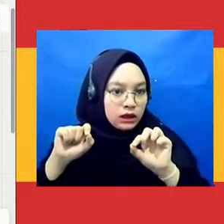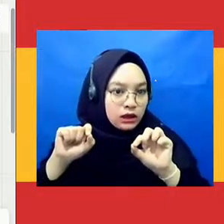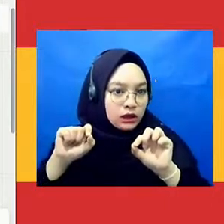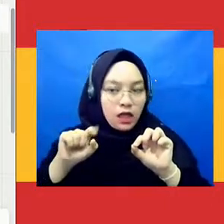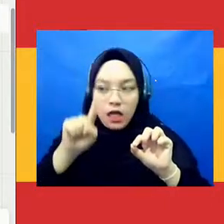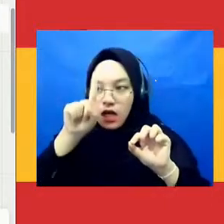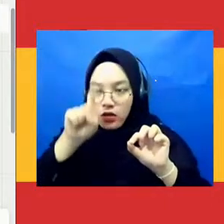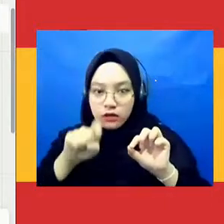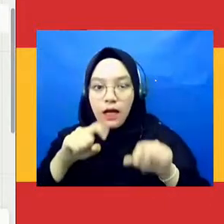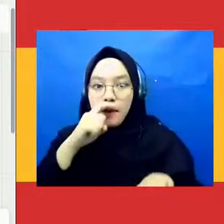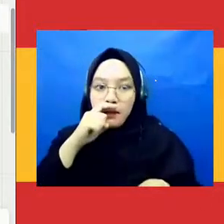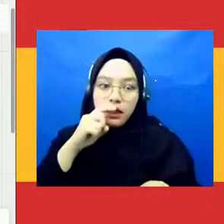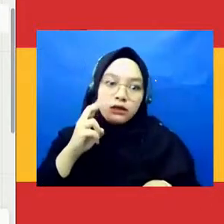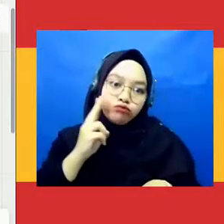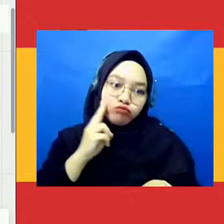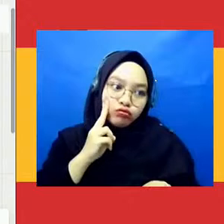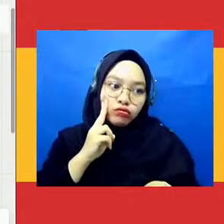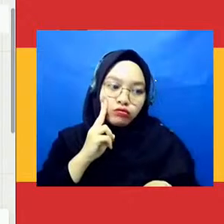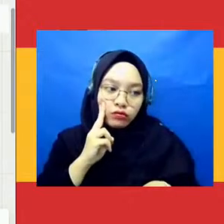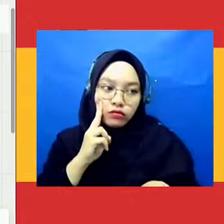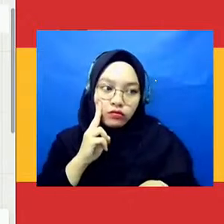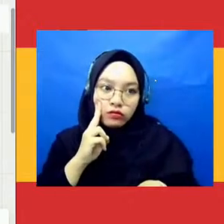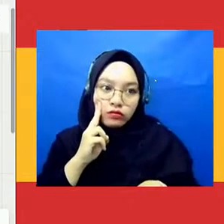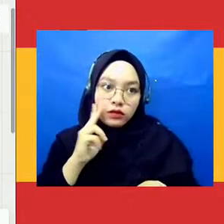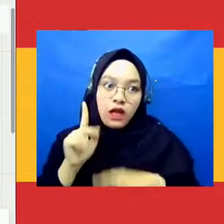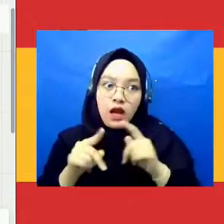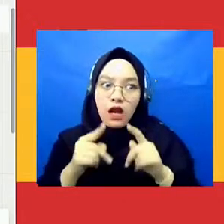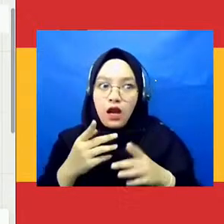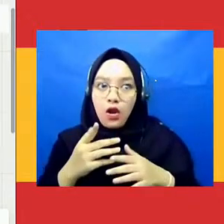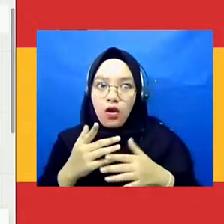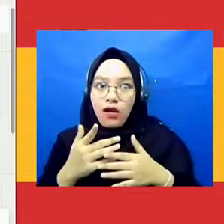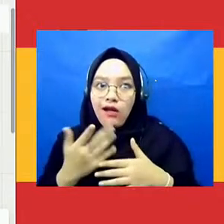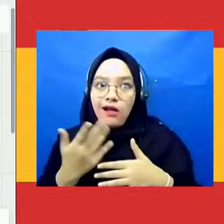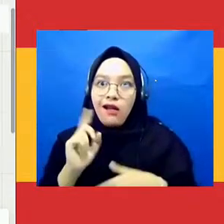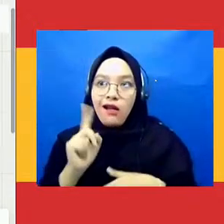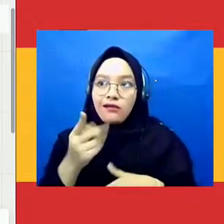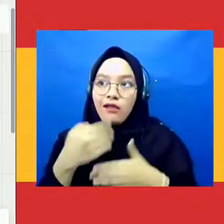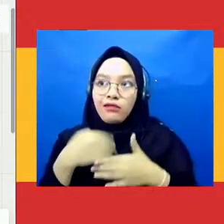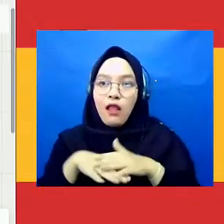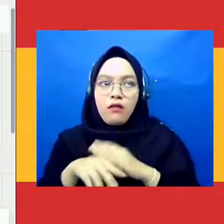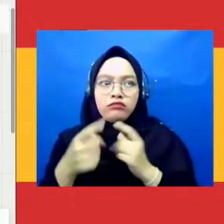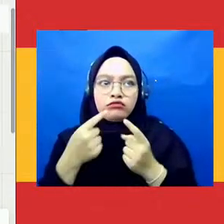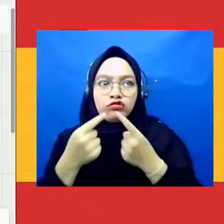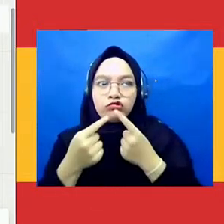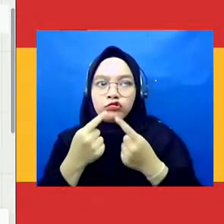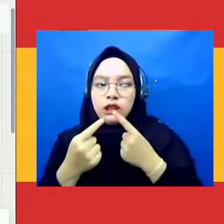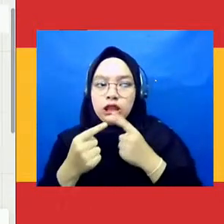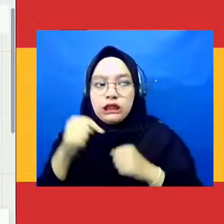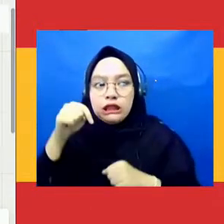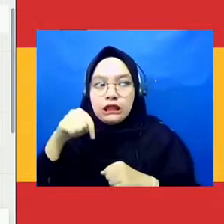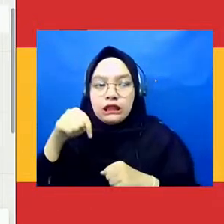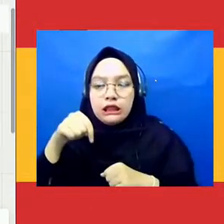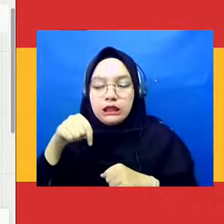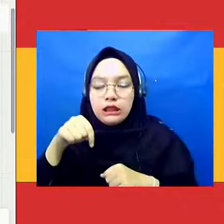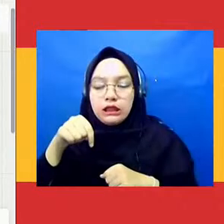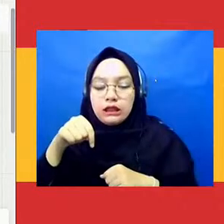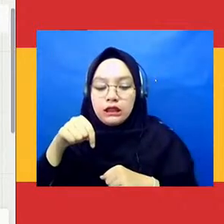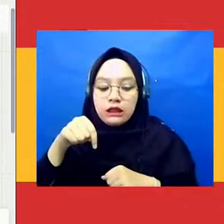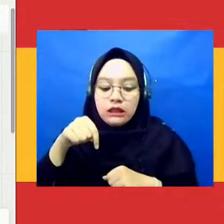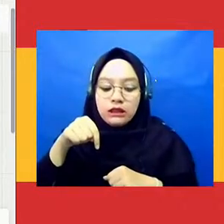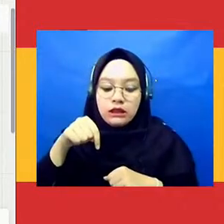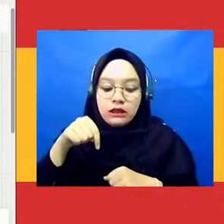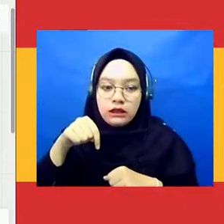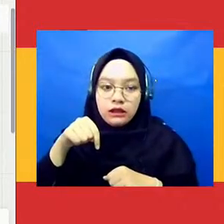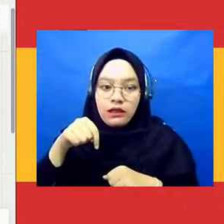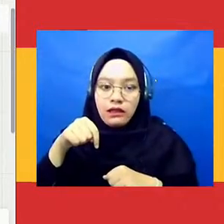Bapak Ibu, kalau ini berada dalam diskusi, sebenarnya ini harusnya tidak hanya